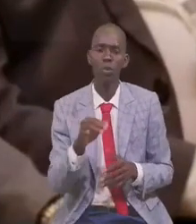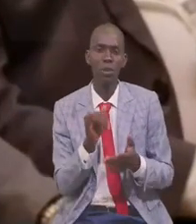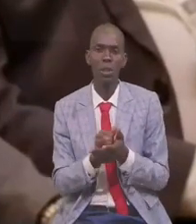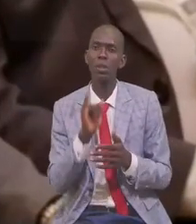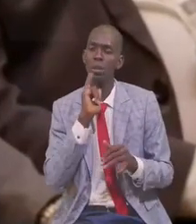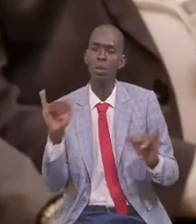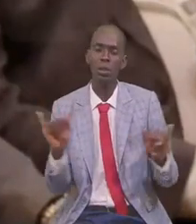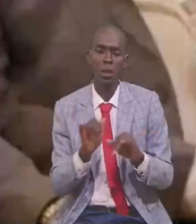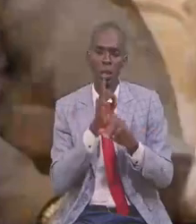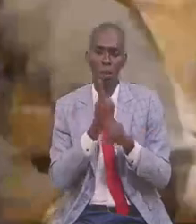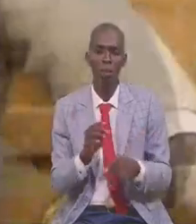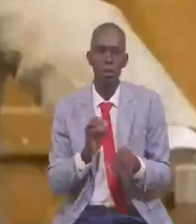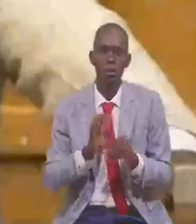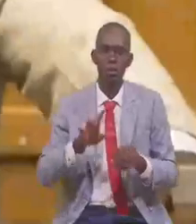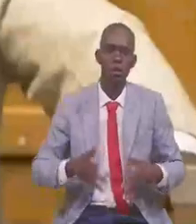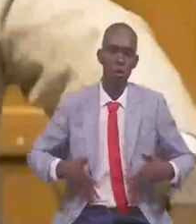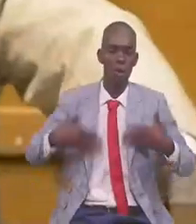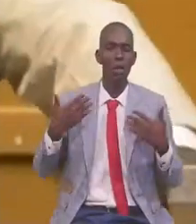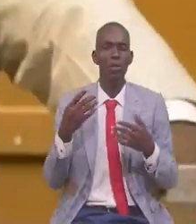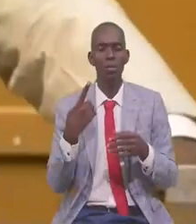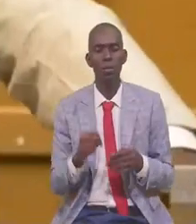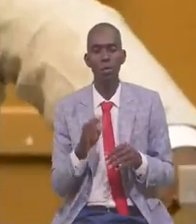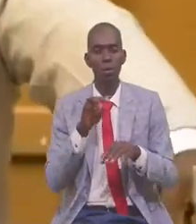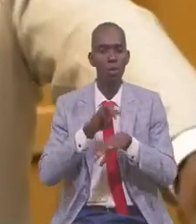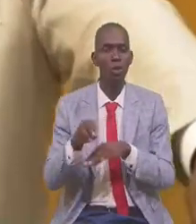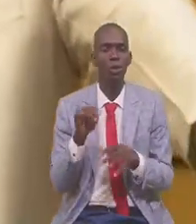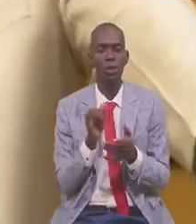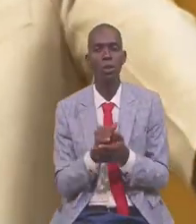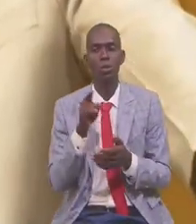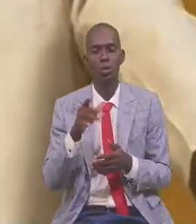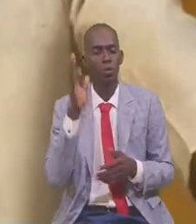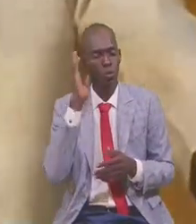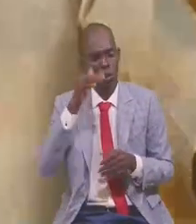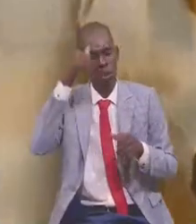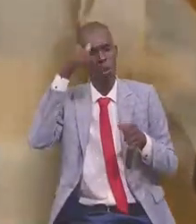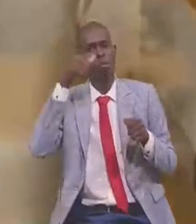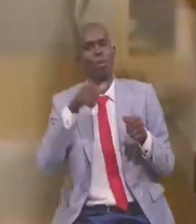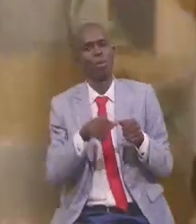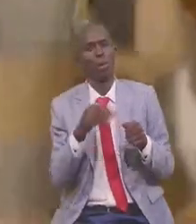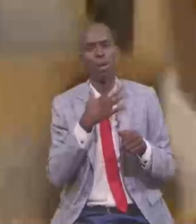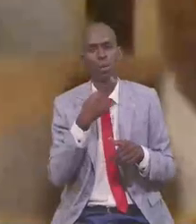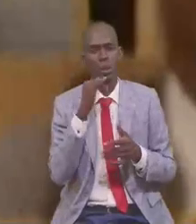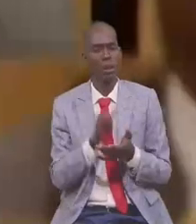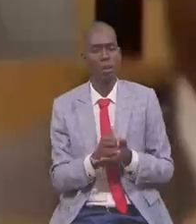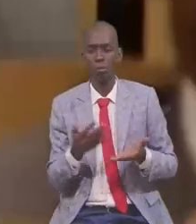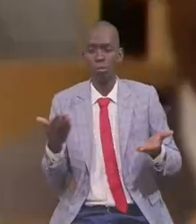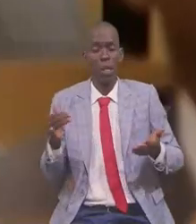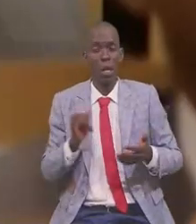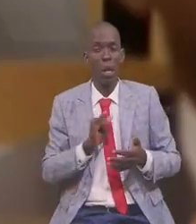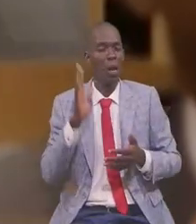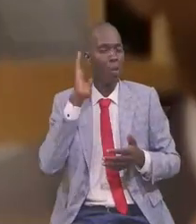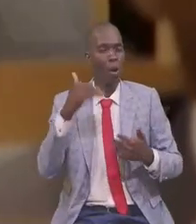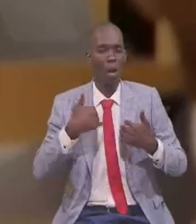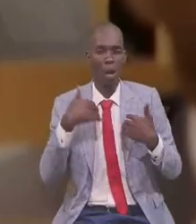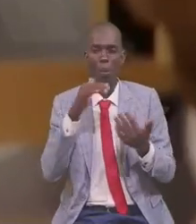votre famille. Que vous pouvez doiter et dire, vous savez, je serai comme ci, comme ça, dans